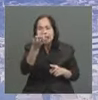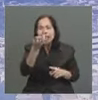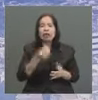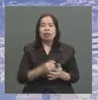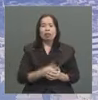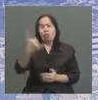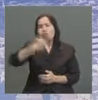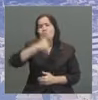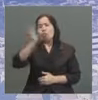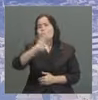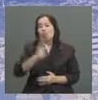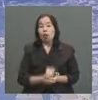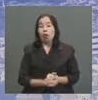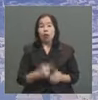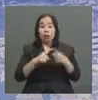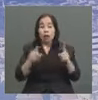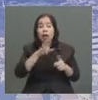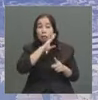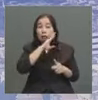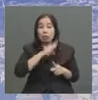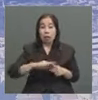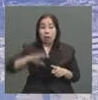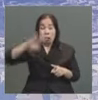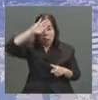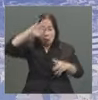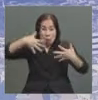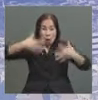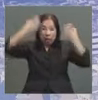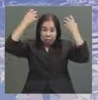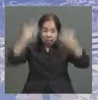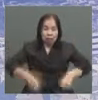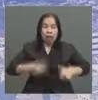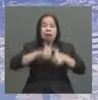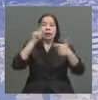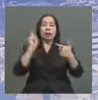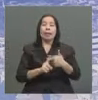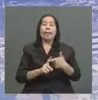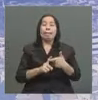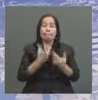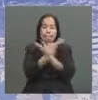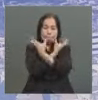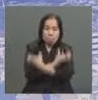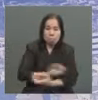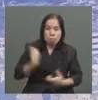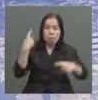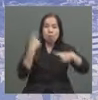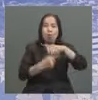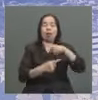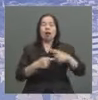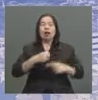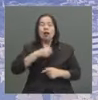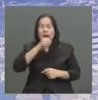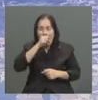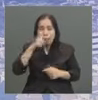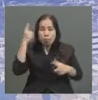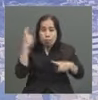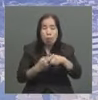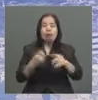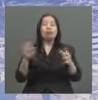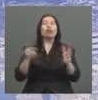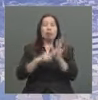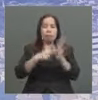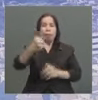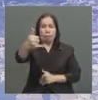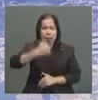ไปนะครับเพราะว่าอย่างที่เราเห็นกราฟตัวเลขที่คนที่เครียดมากๆกลุ่มนึงก็จะมีความวิตกกังวลก็ไม่ต้องไปคนที่ป่วยจริ